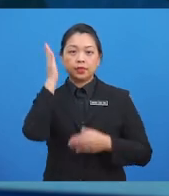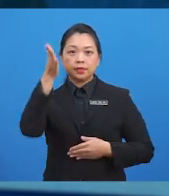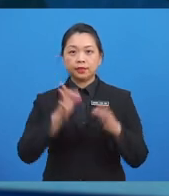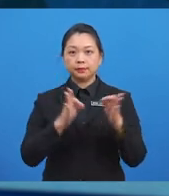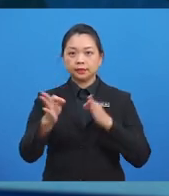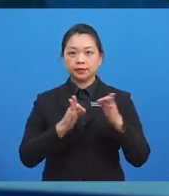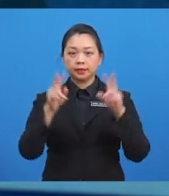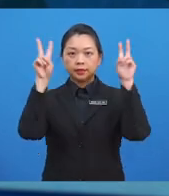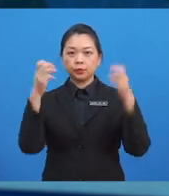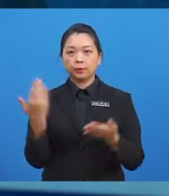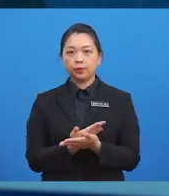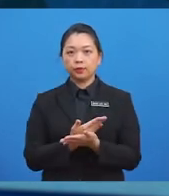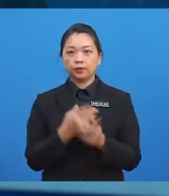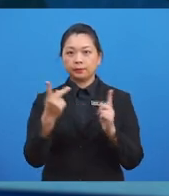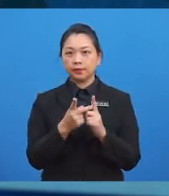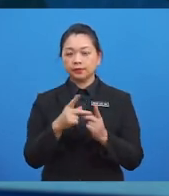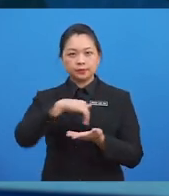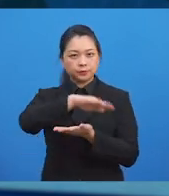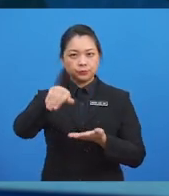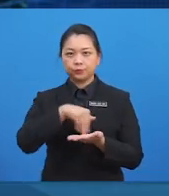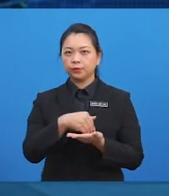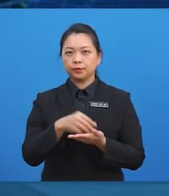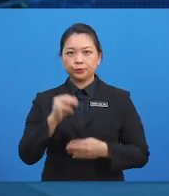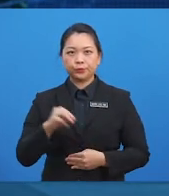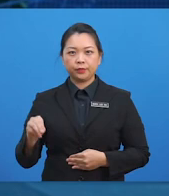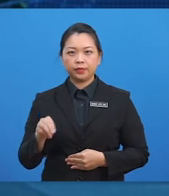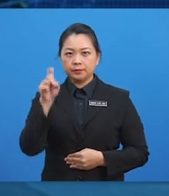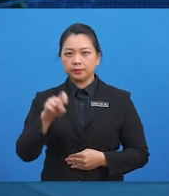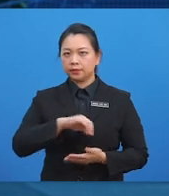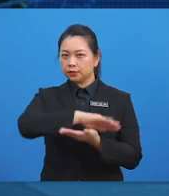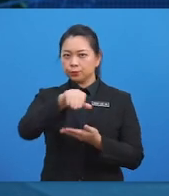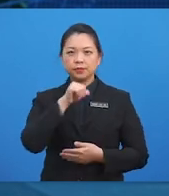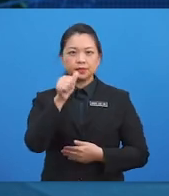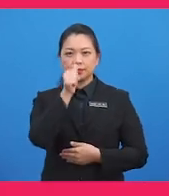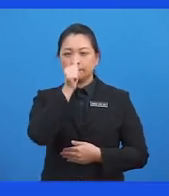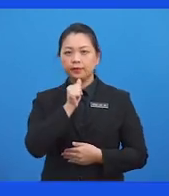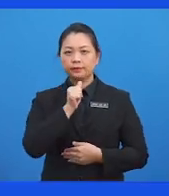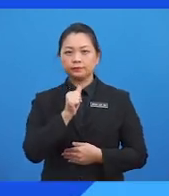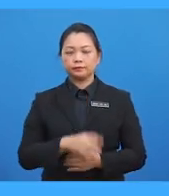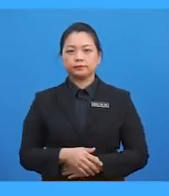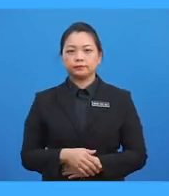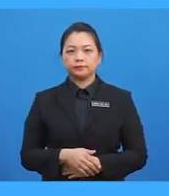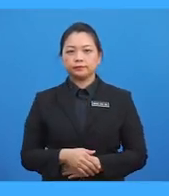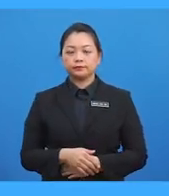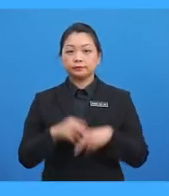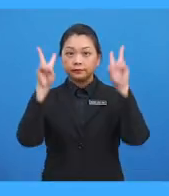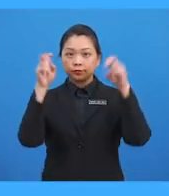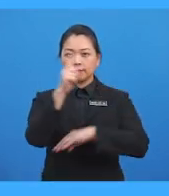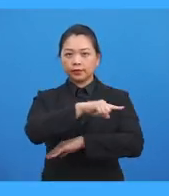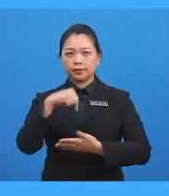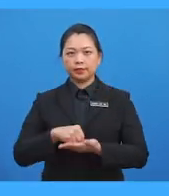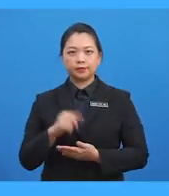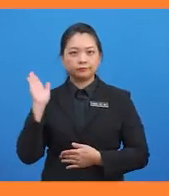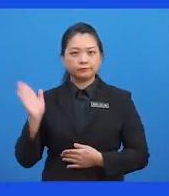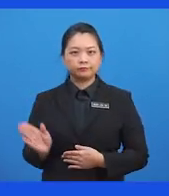baru kepada murid-murid. Mesti semua tak sabar, kan? Tajuk perbincangan kita pada hari ini ialah harta intelek.